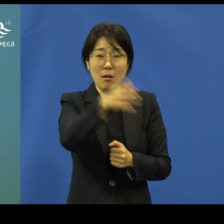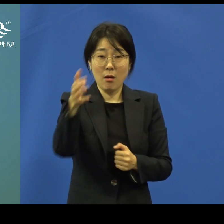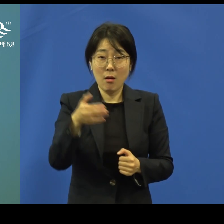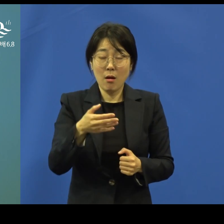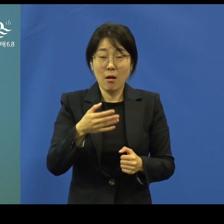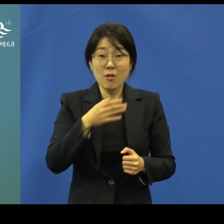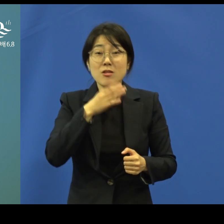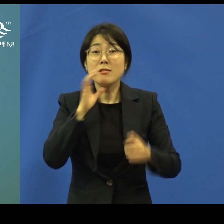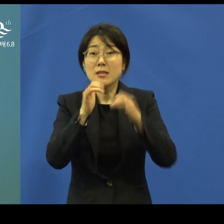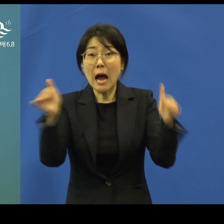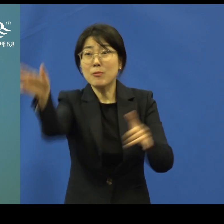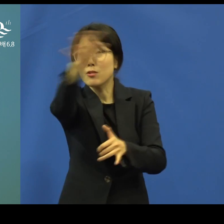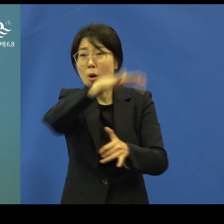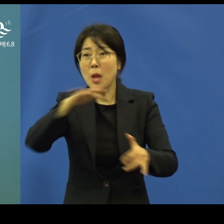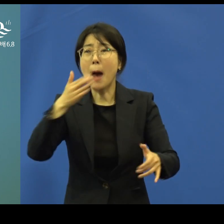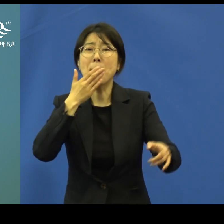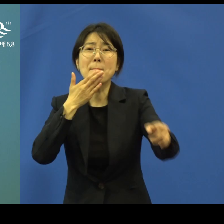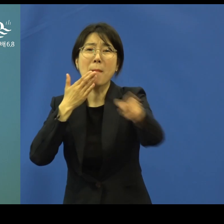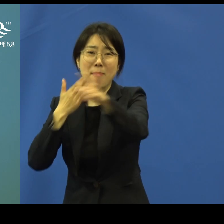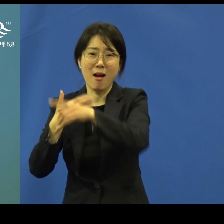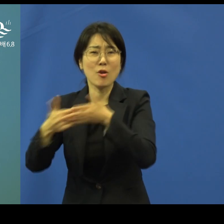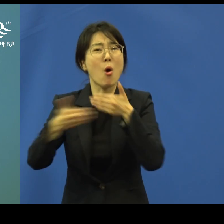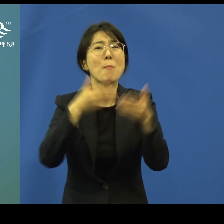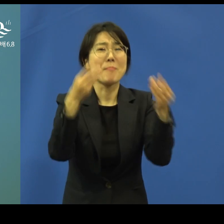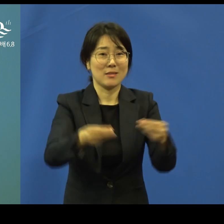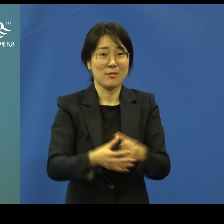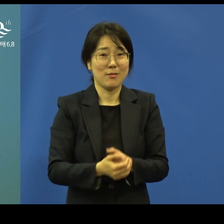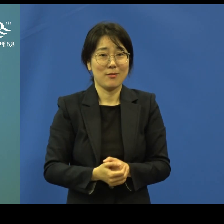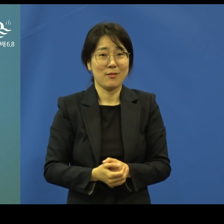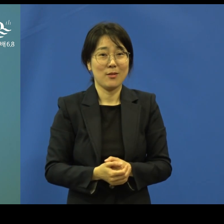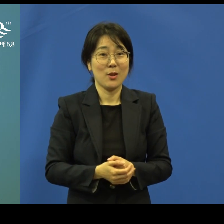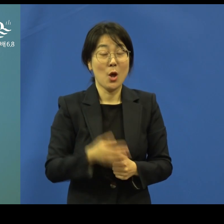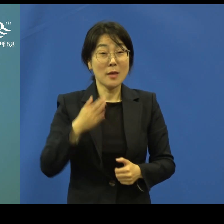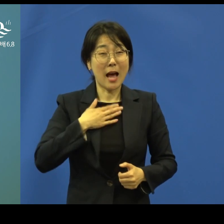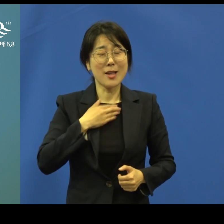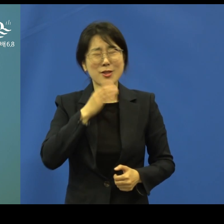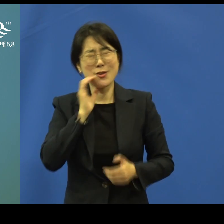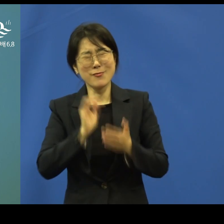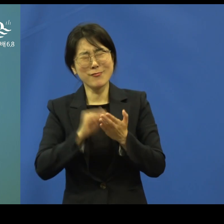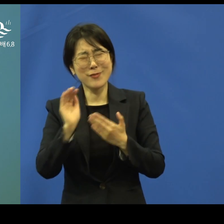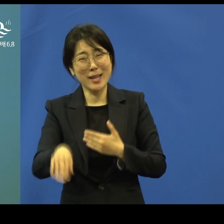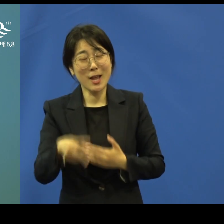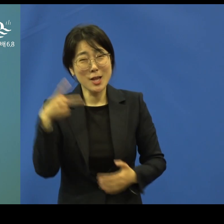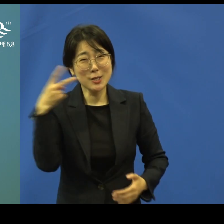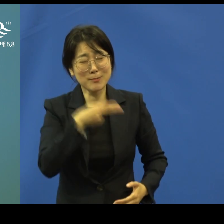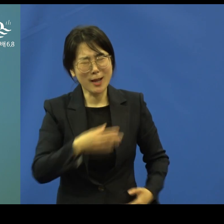미쳤지, 어떻게 그게 가능해요? 요즘은 하루 굶어도 죽겠더라고요.